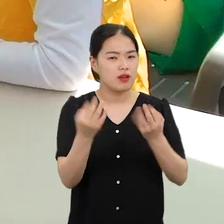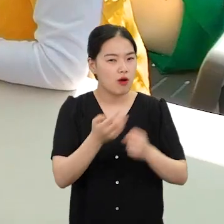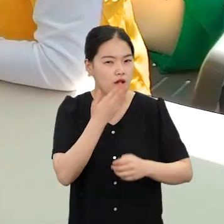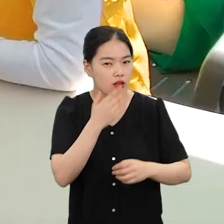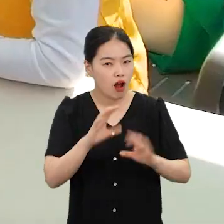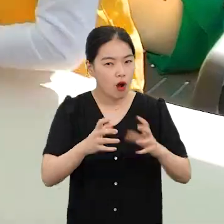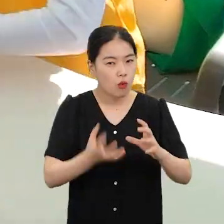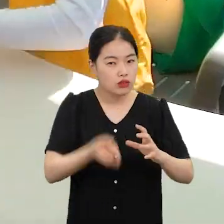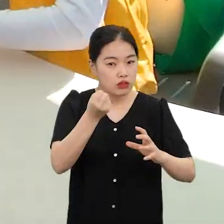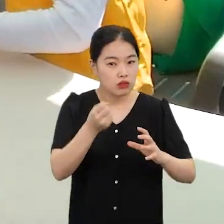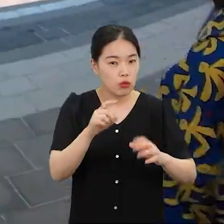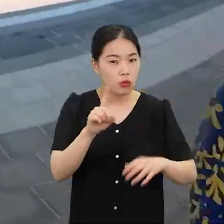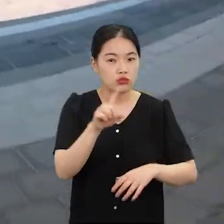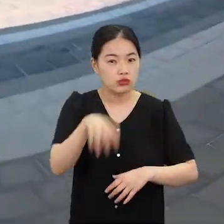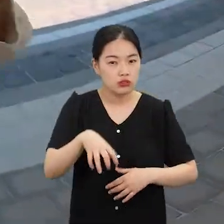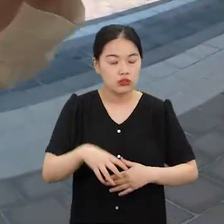어디일까요?